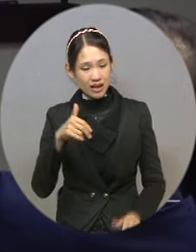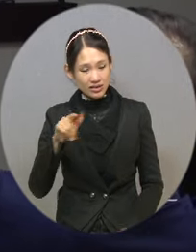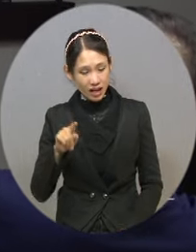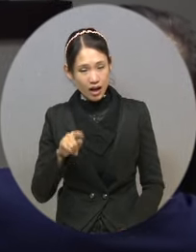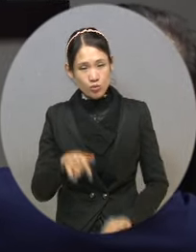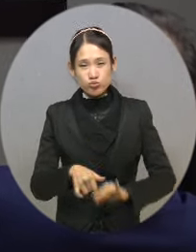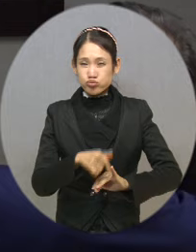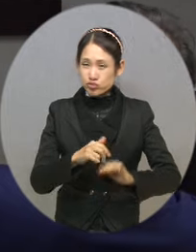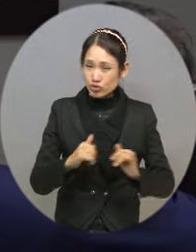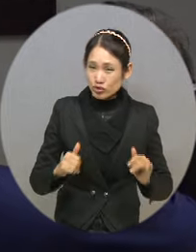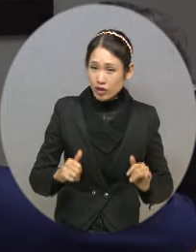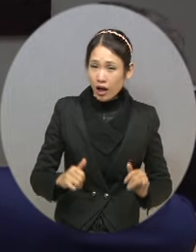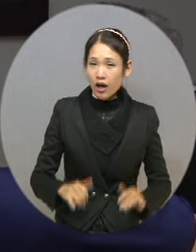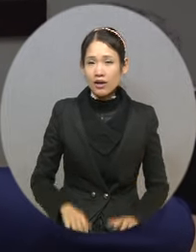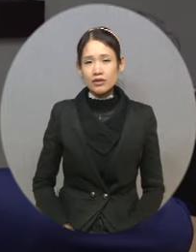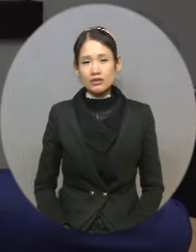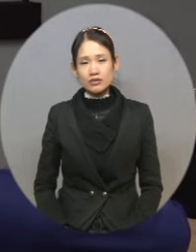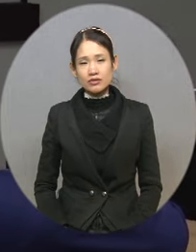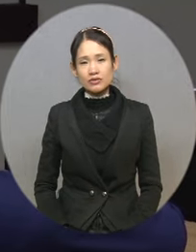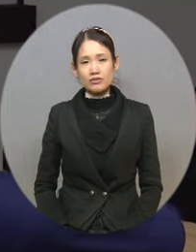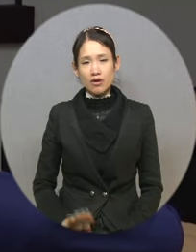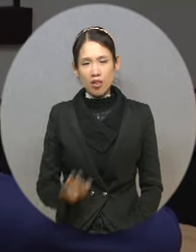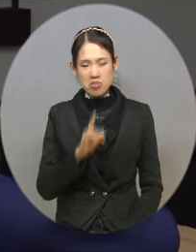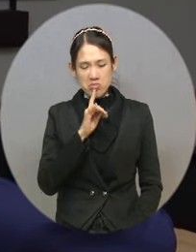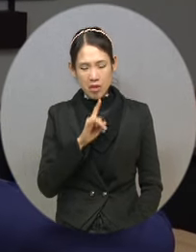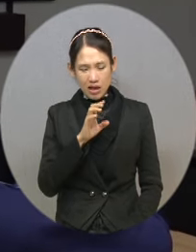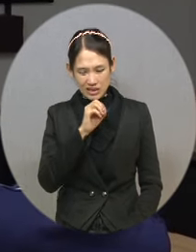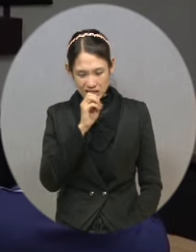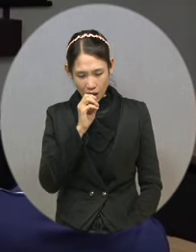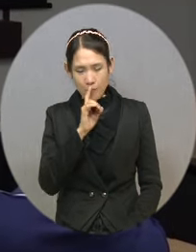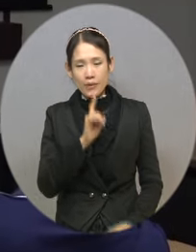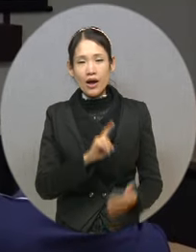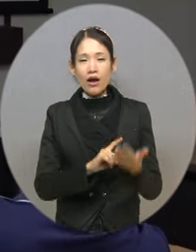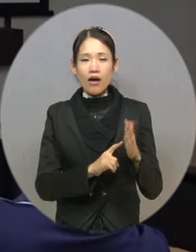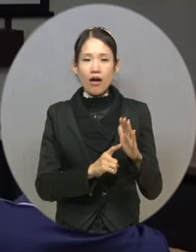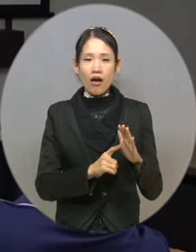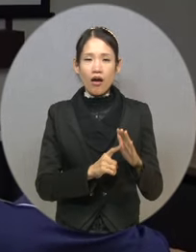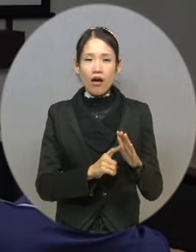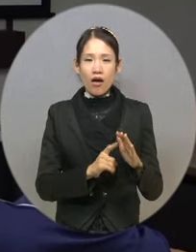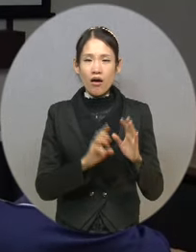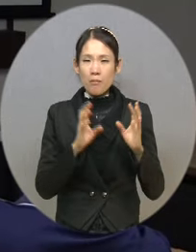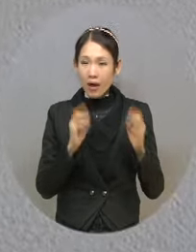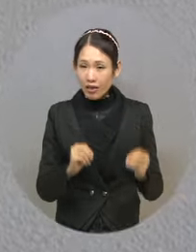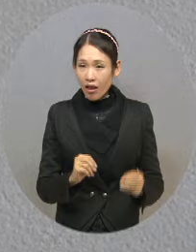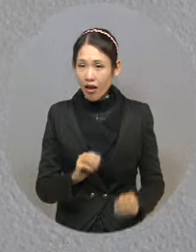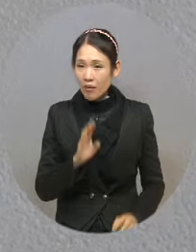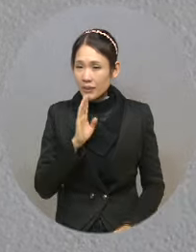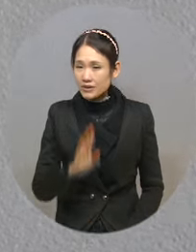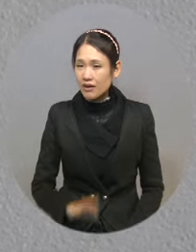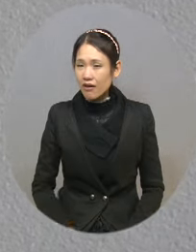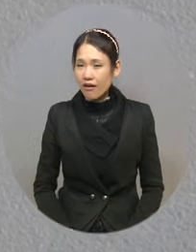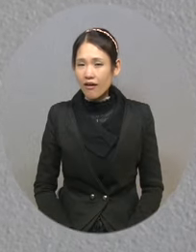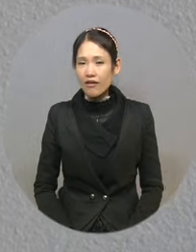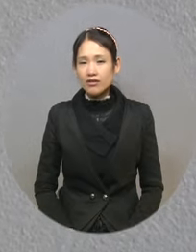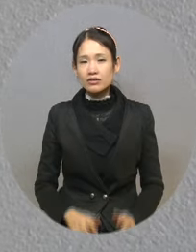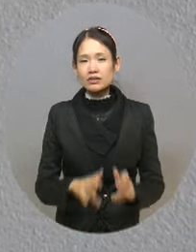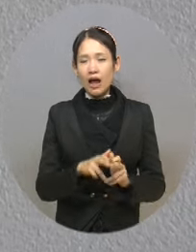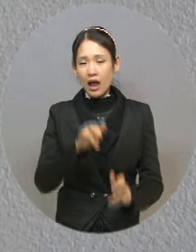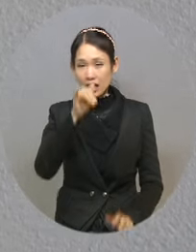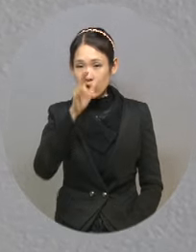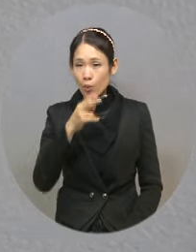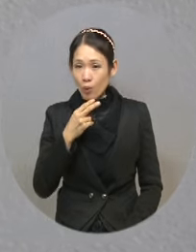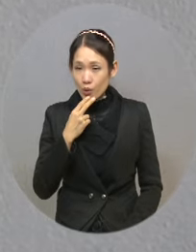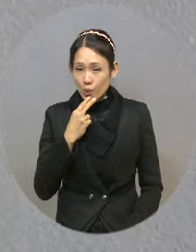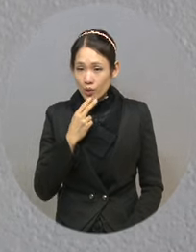불구자, 막 미친 이런 표현들을 서슴없이 했어요. 장애 유무, 저와 같이